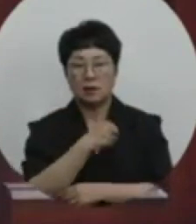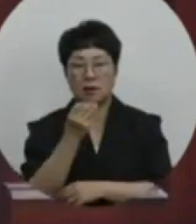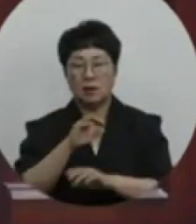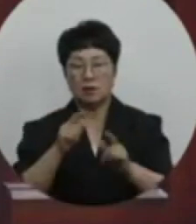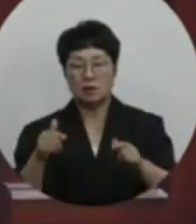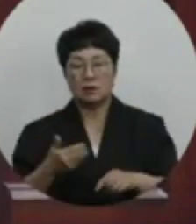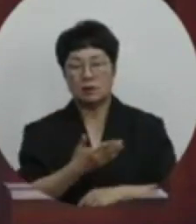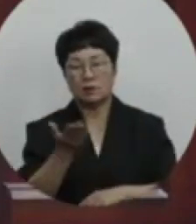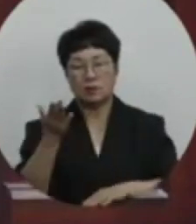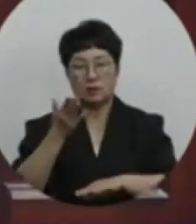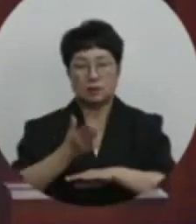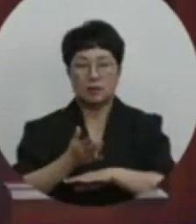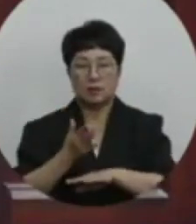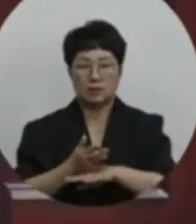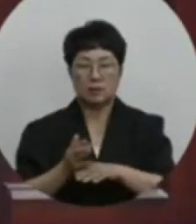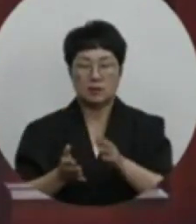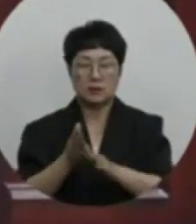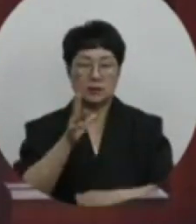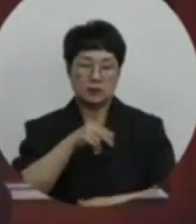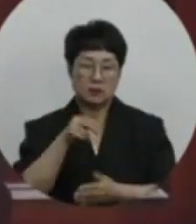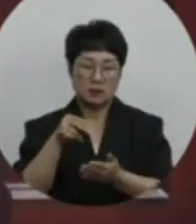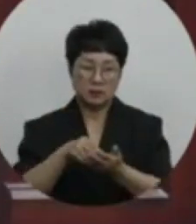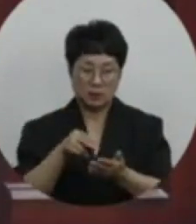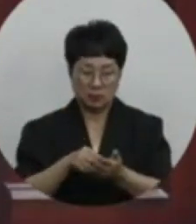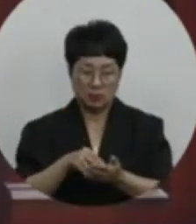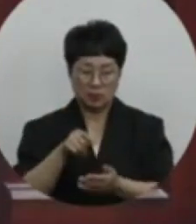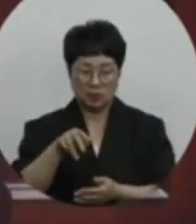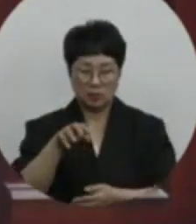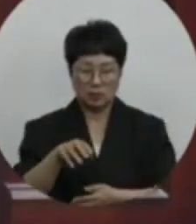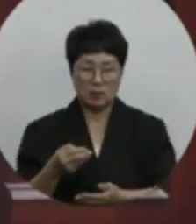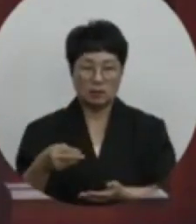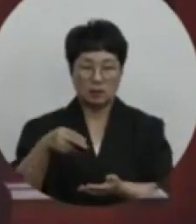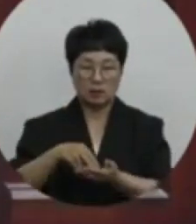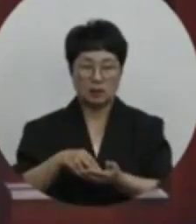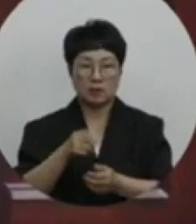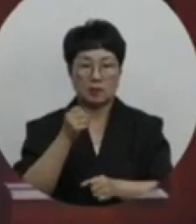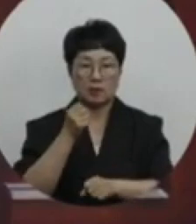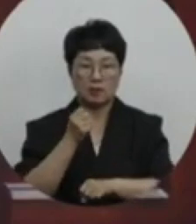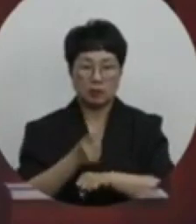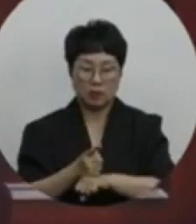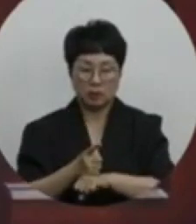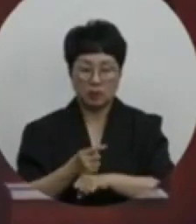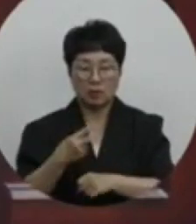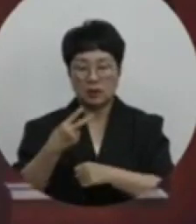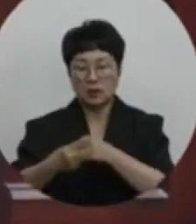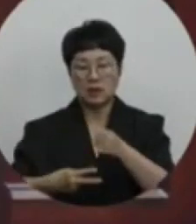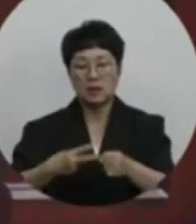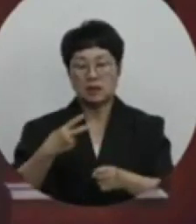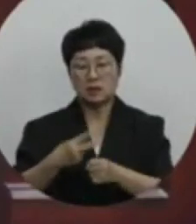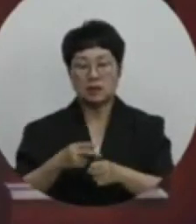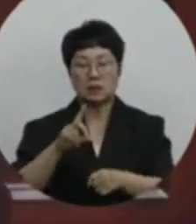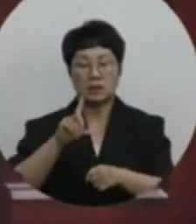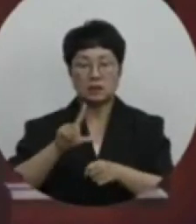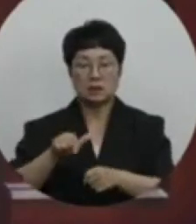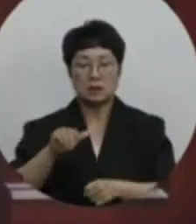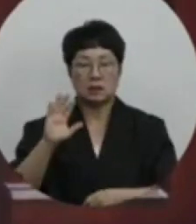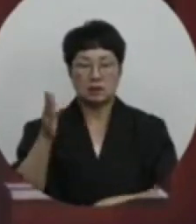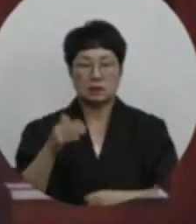드립니다. 시의원으로서 이 자리에 선 지 어느덧 2년이라는 시간이 되어가고